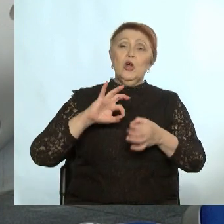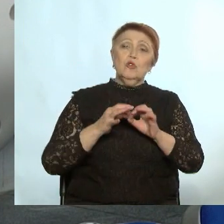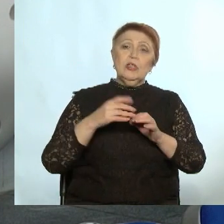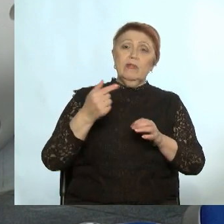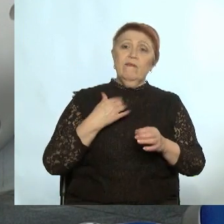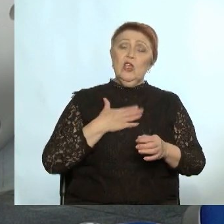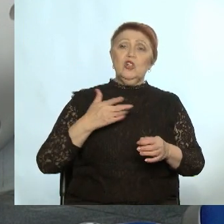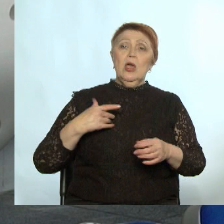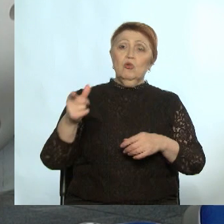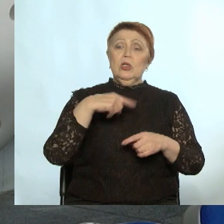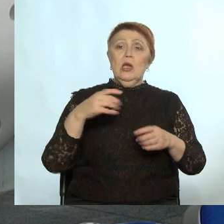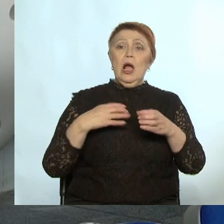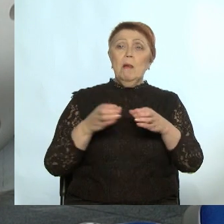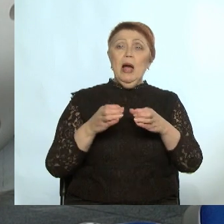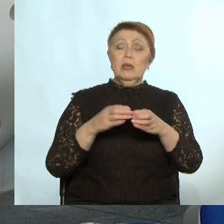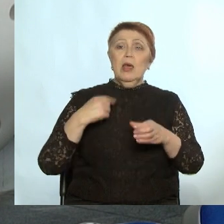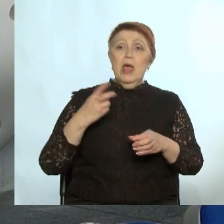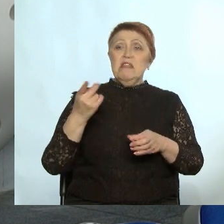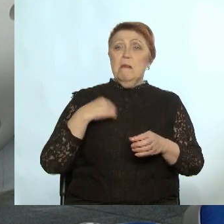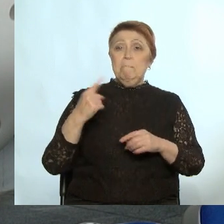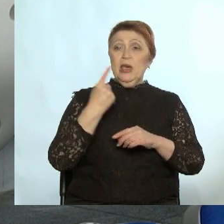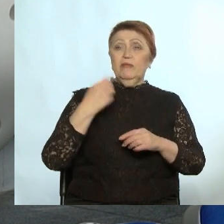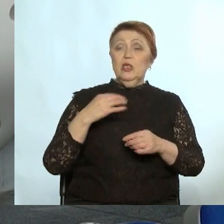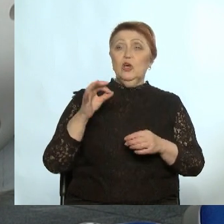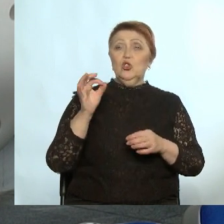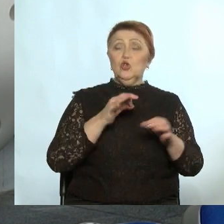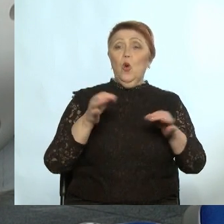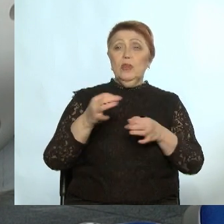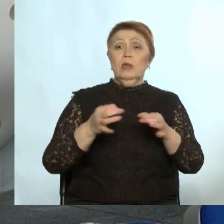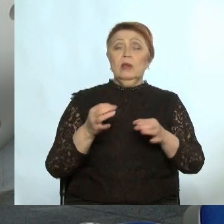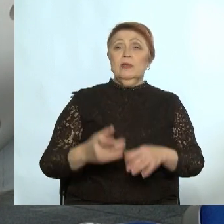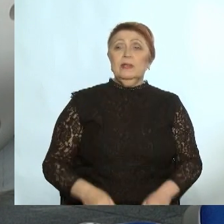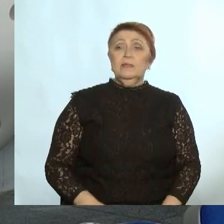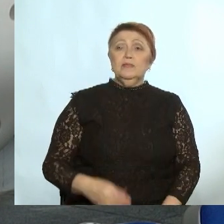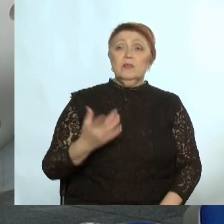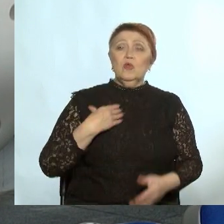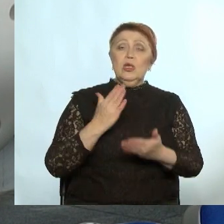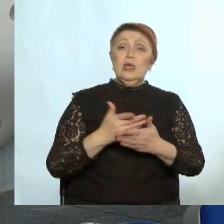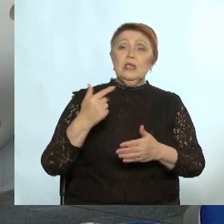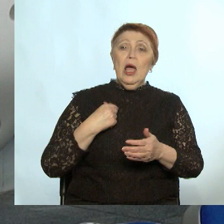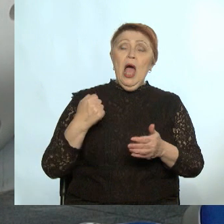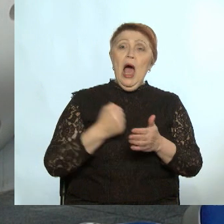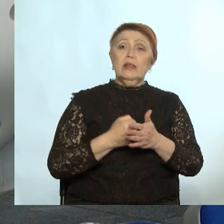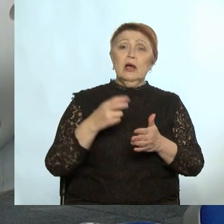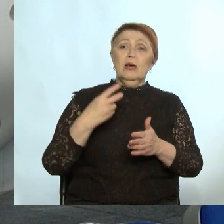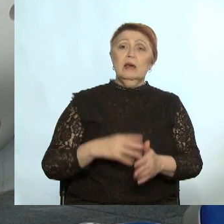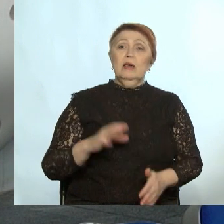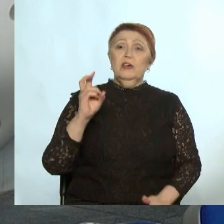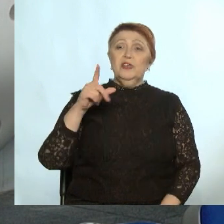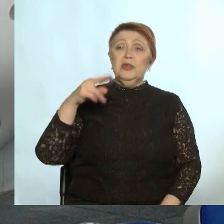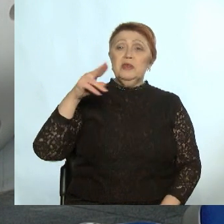в нашей команде. И уже не первый сезон. Ну, тот же Волошин Герман был лидером, да, атак нашей команды. Тот же Недилька Денис,